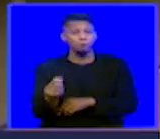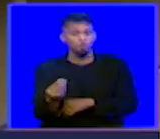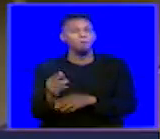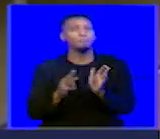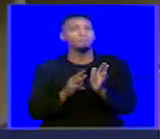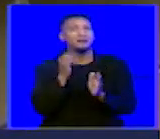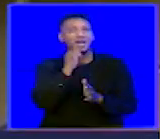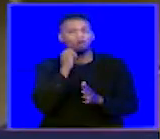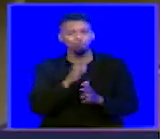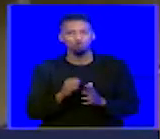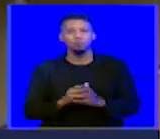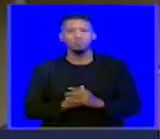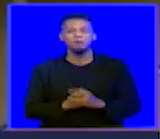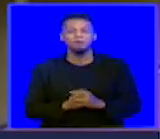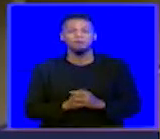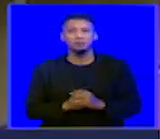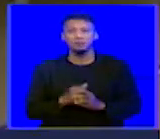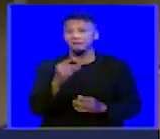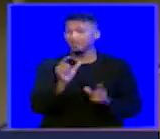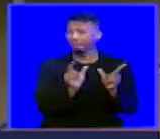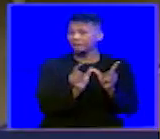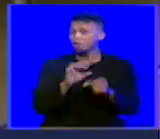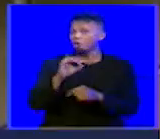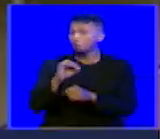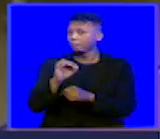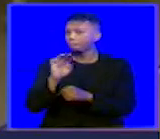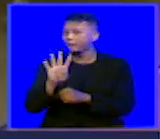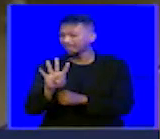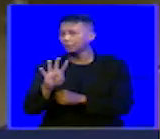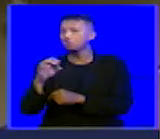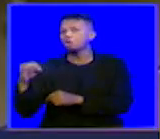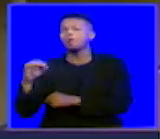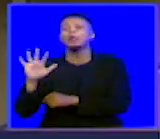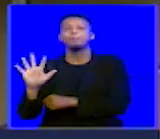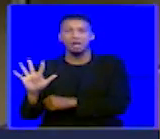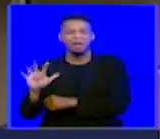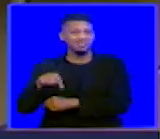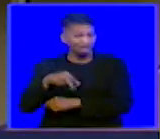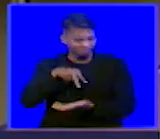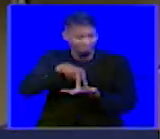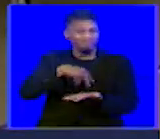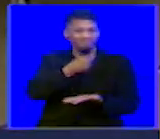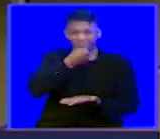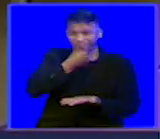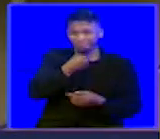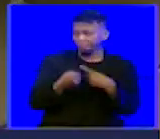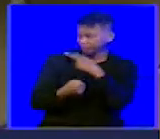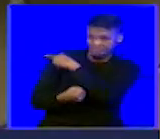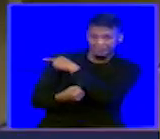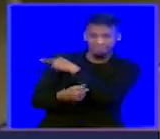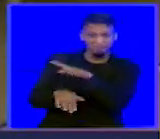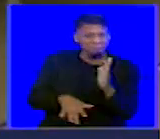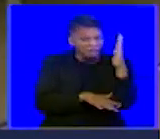tempat saya melaporkan, khususnya di RW 04 dan juga RW 05. Kalau tempat saya berdiri ini kurang lebih sekitar 30 cm, namun